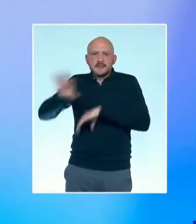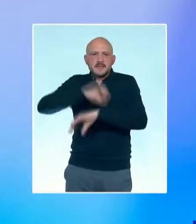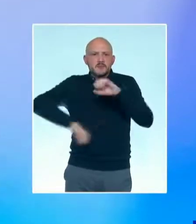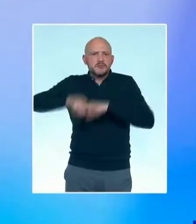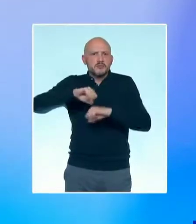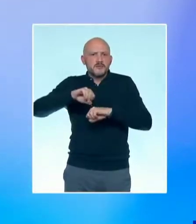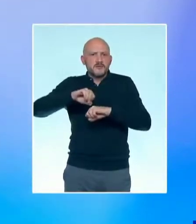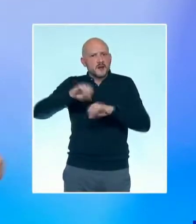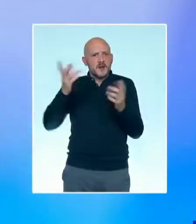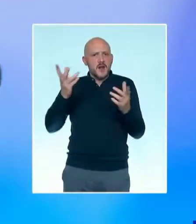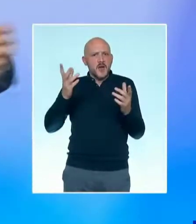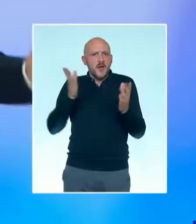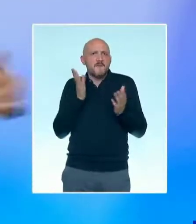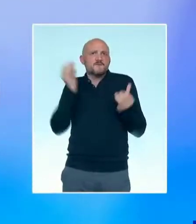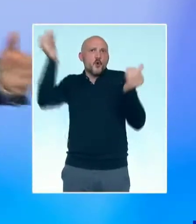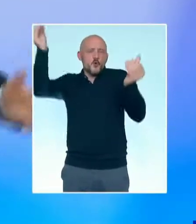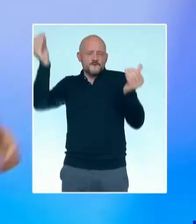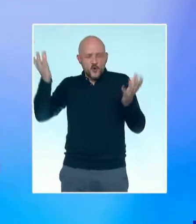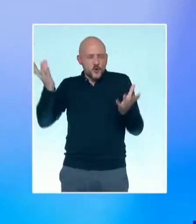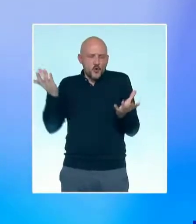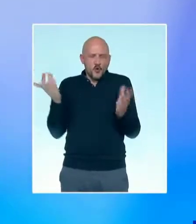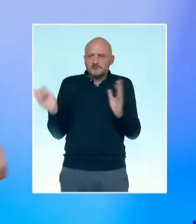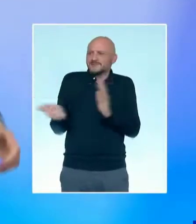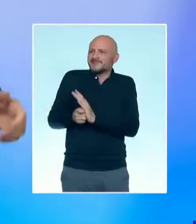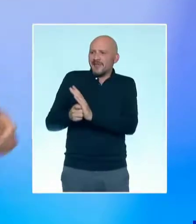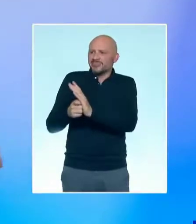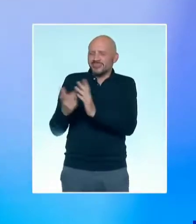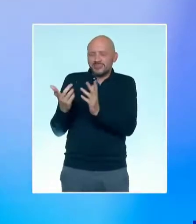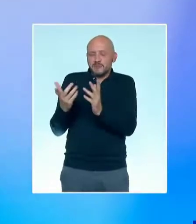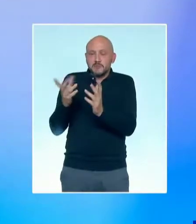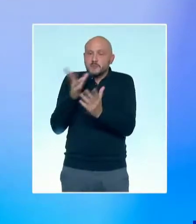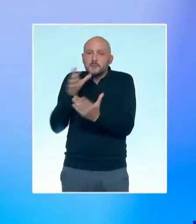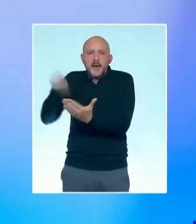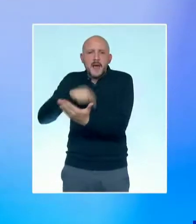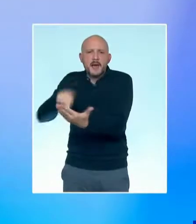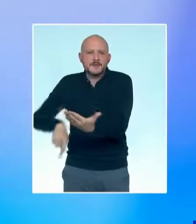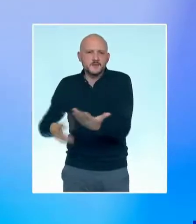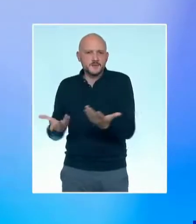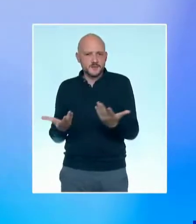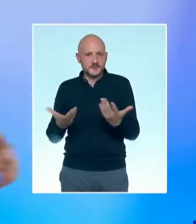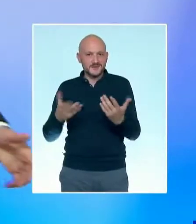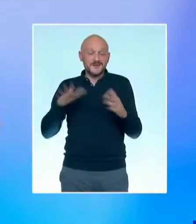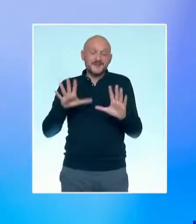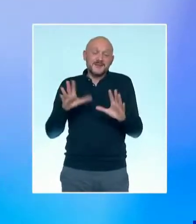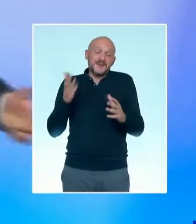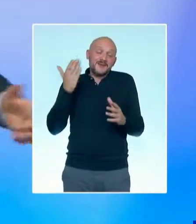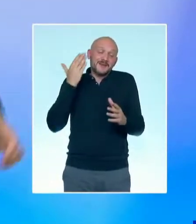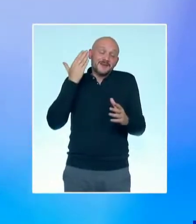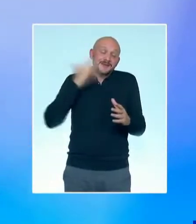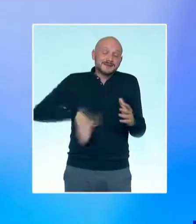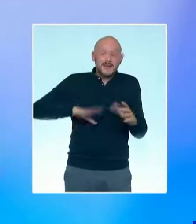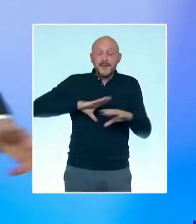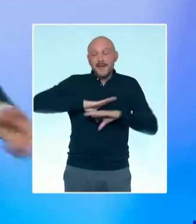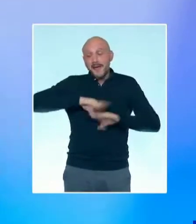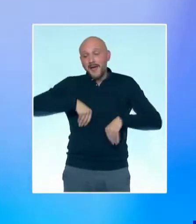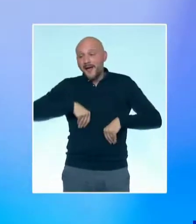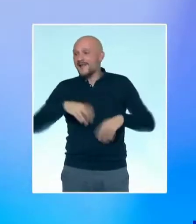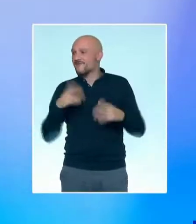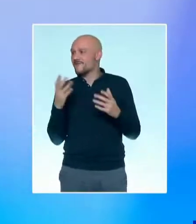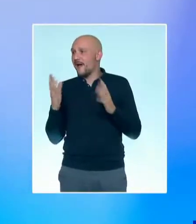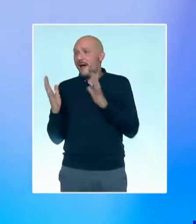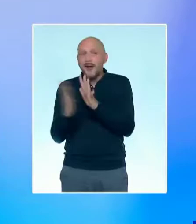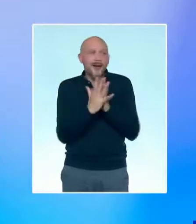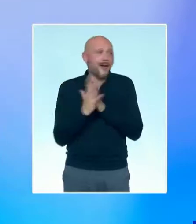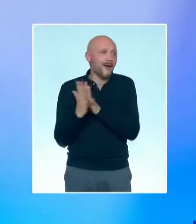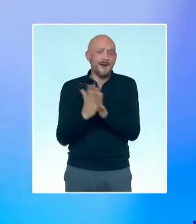des cérémonies de vœux, mais par contre, elles se ponctuent bien souvent, là aussi, par un moment où les gens